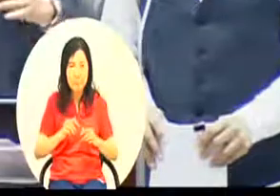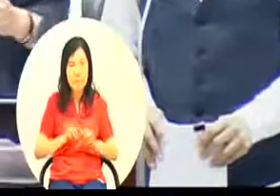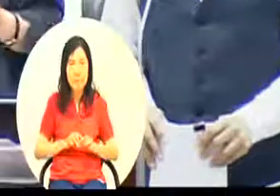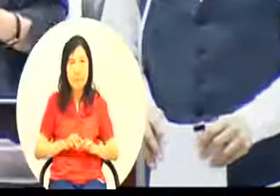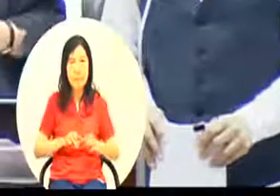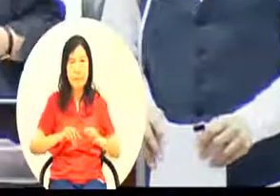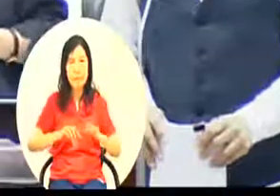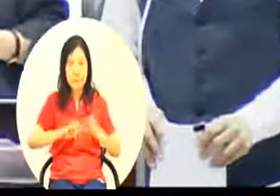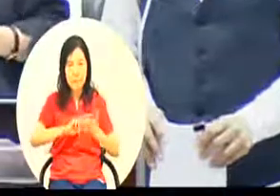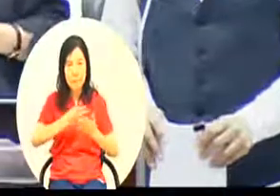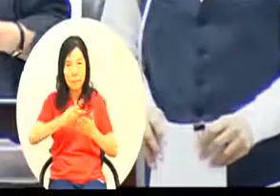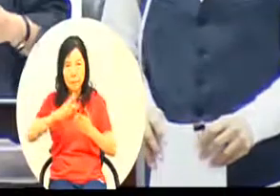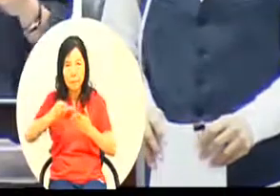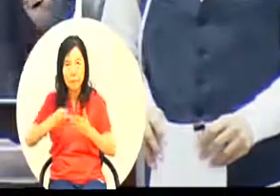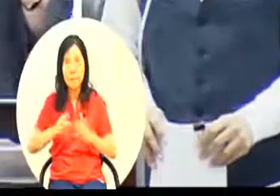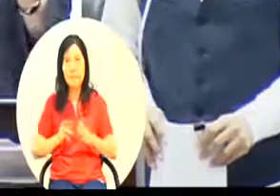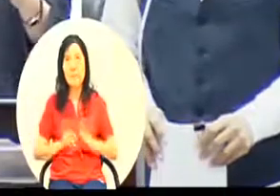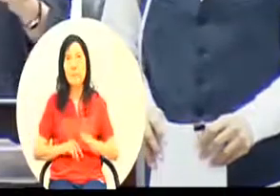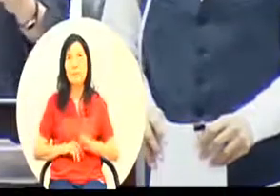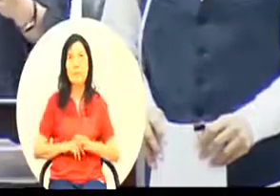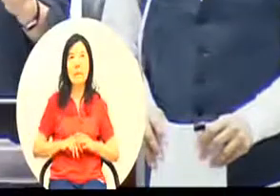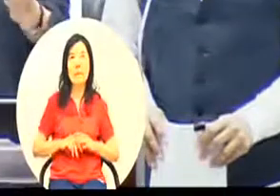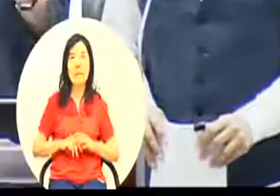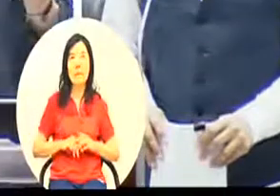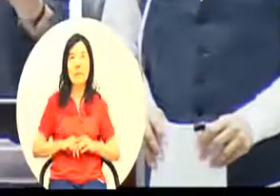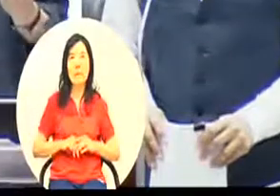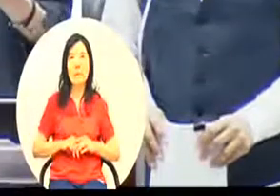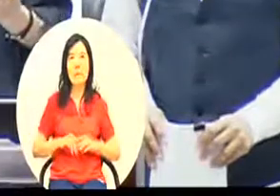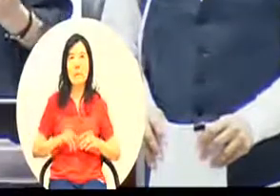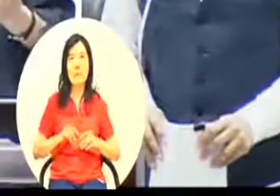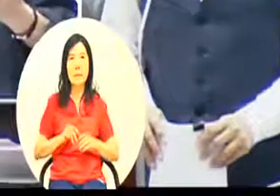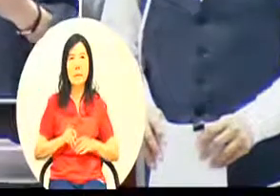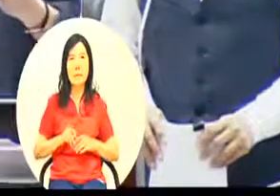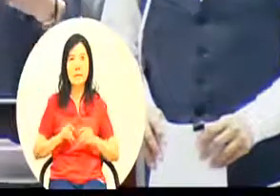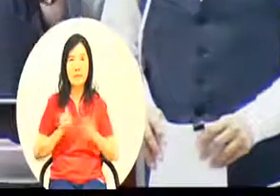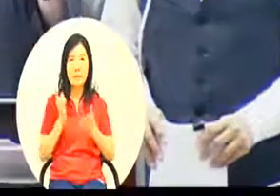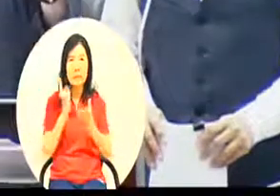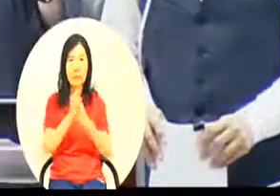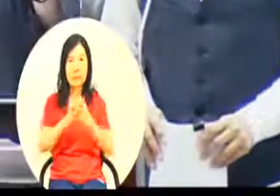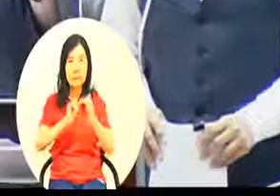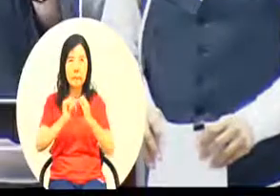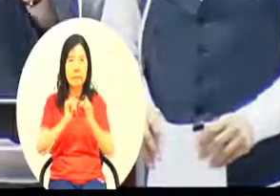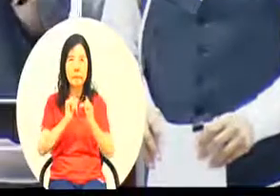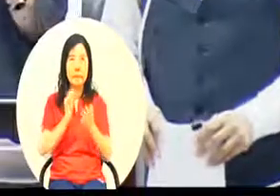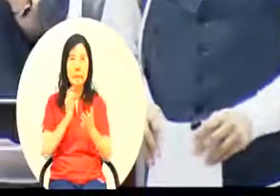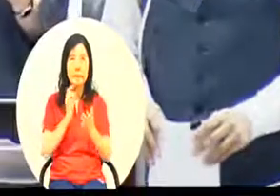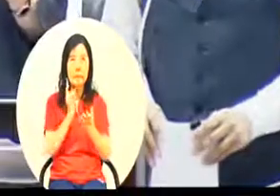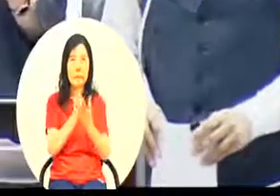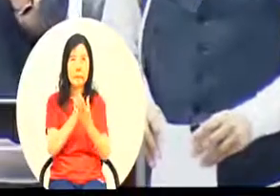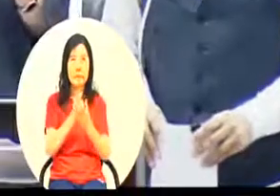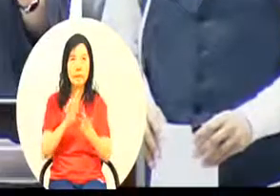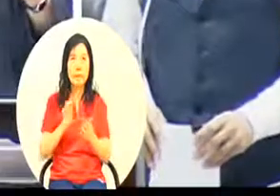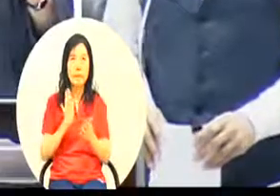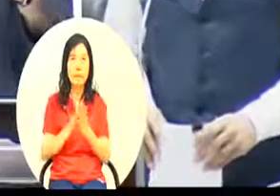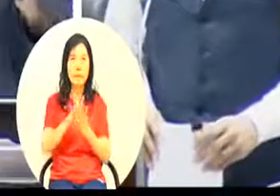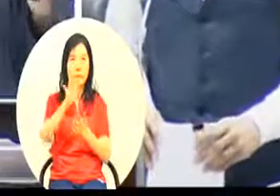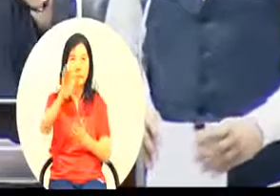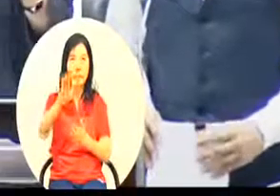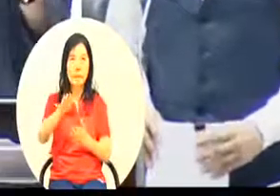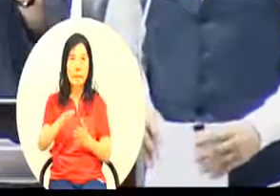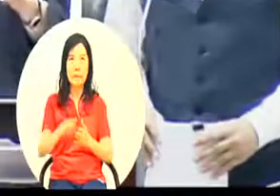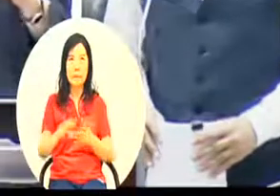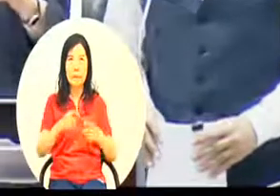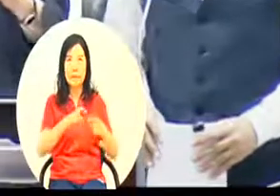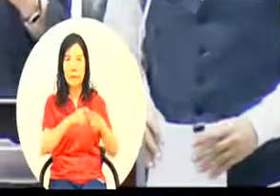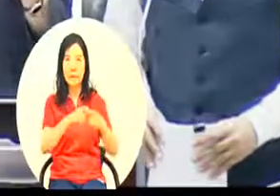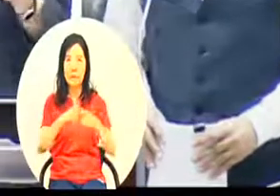阴暗黑，然后协助他慢慢走上社会，所以未来我们的这个相关